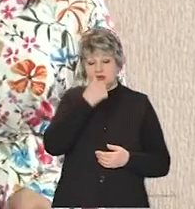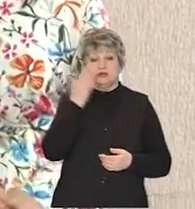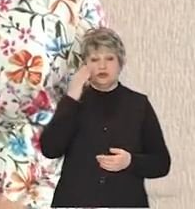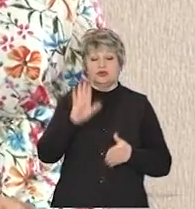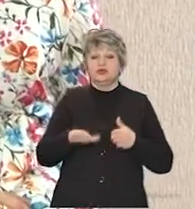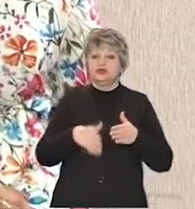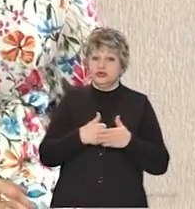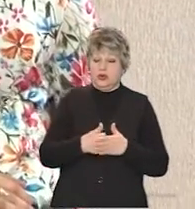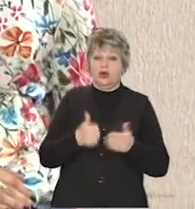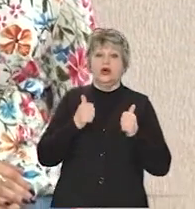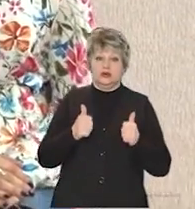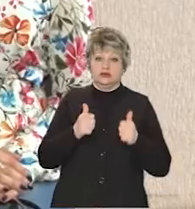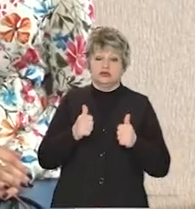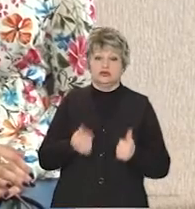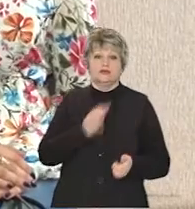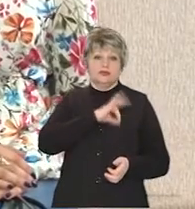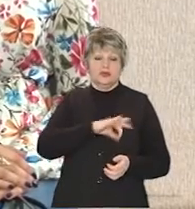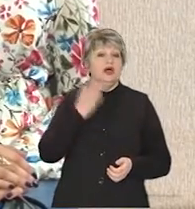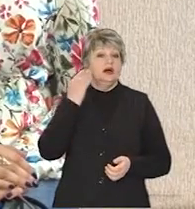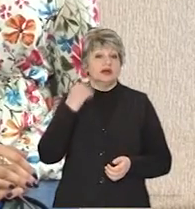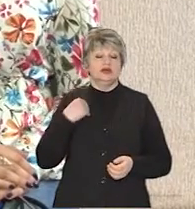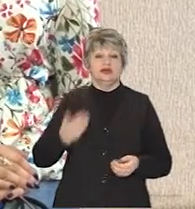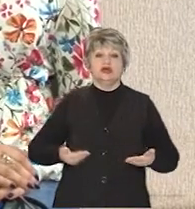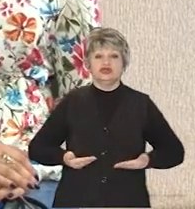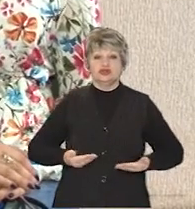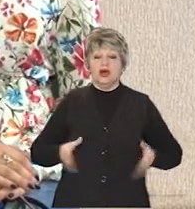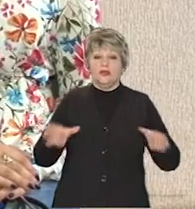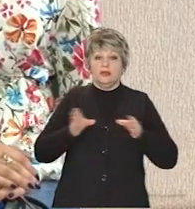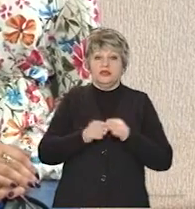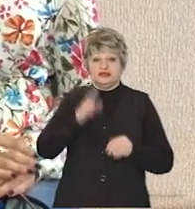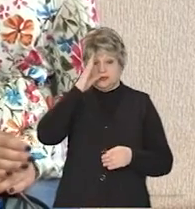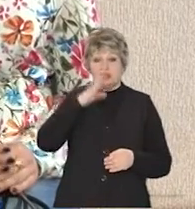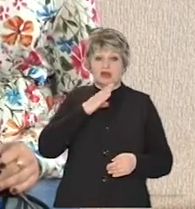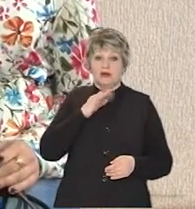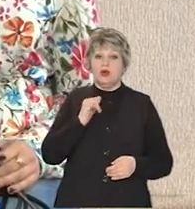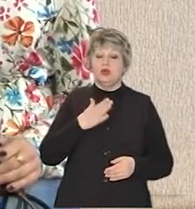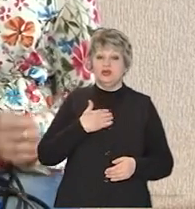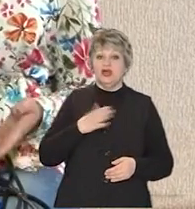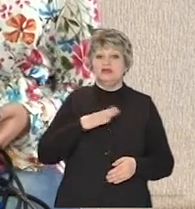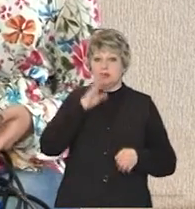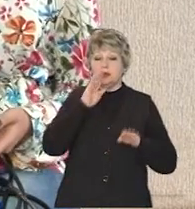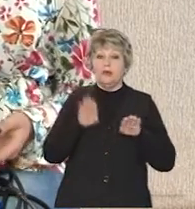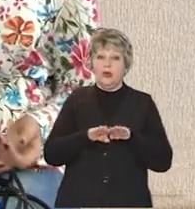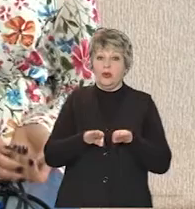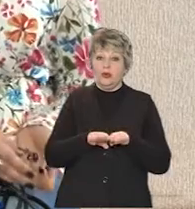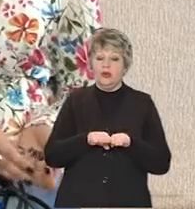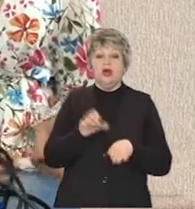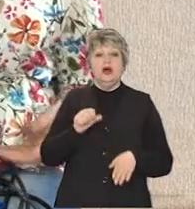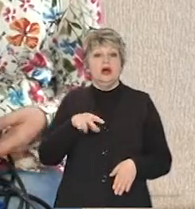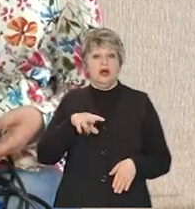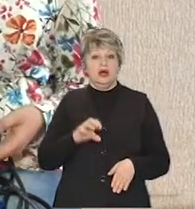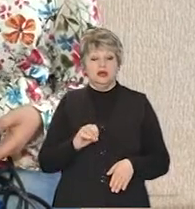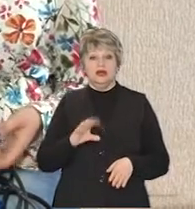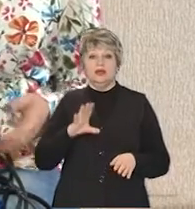5, тому і він досить гарно служить. Раніше я жила з батьками, і в нас був схожий тонометр, але